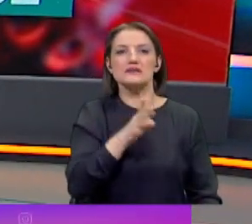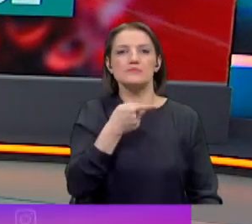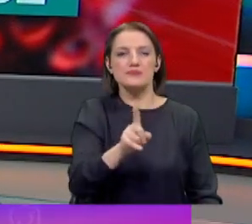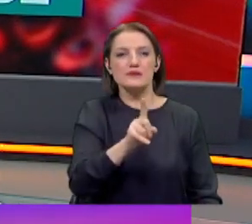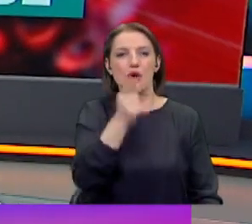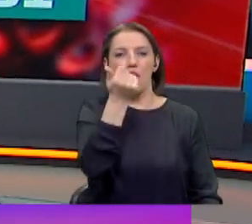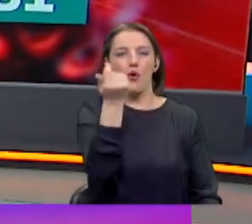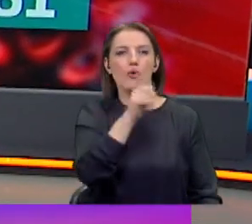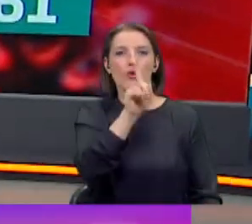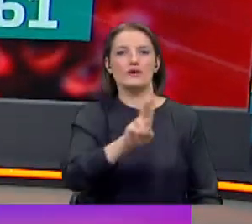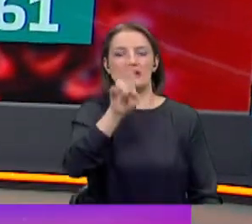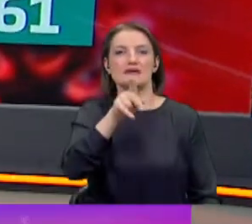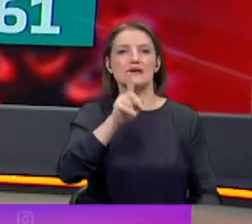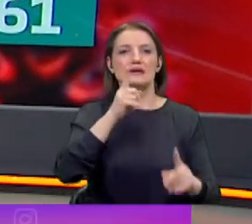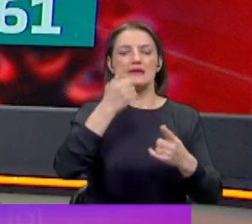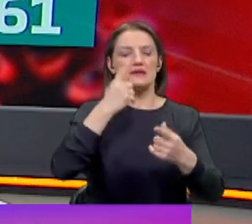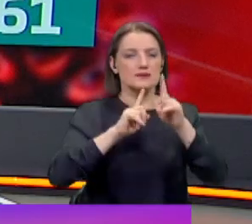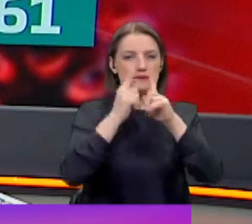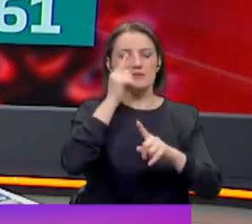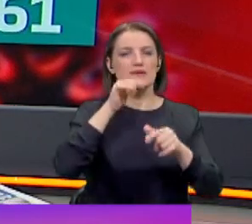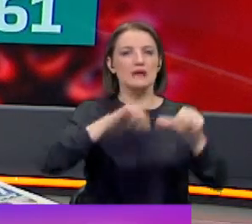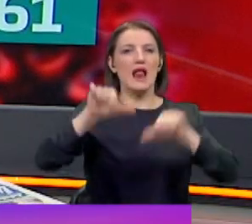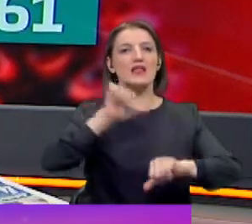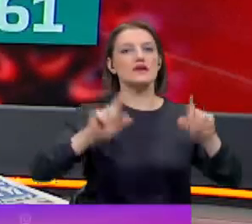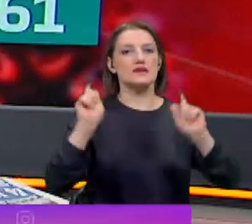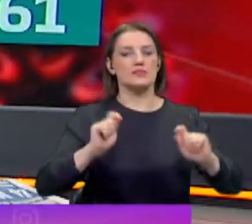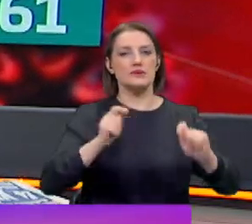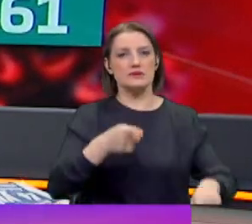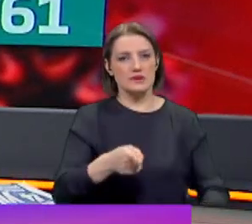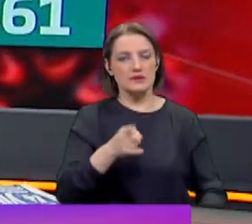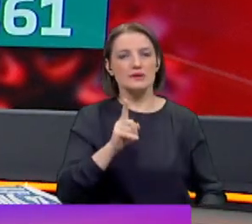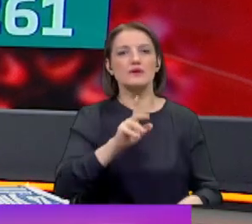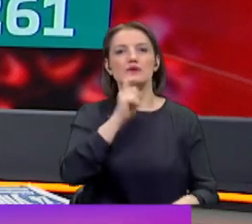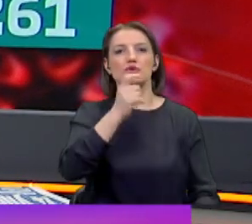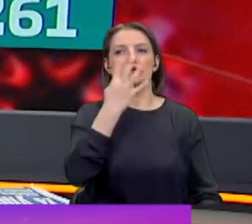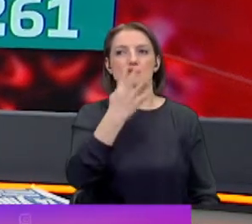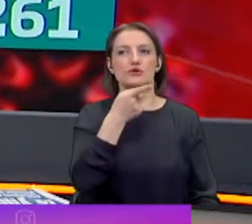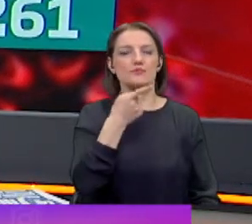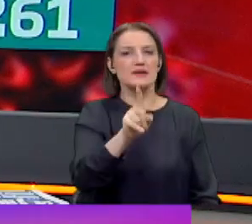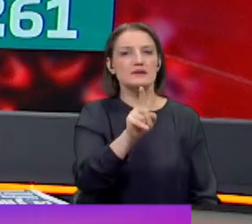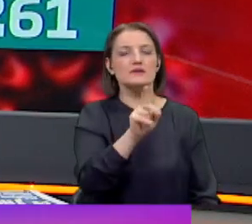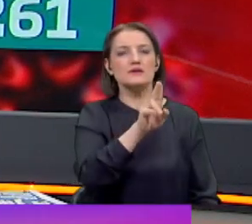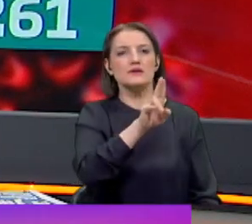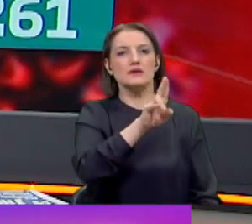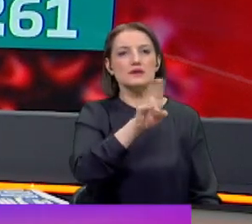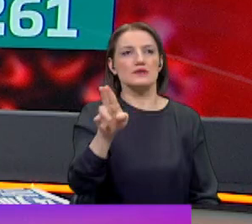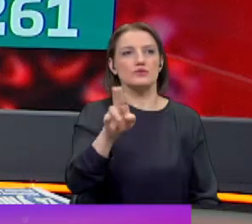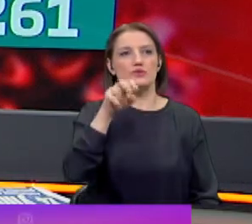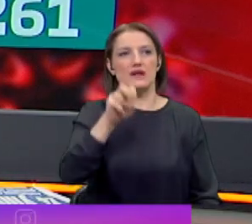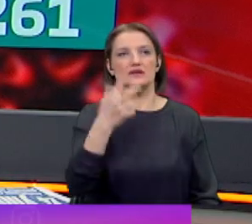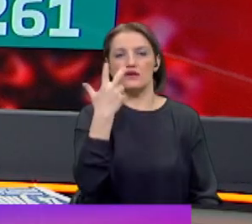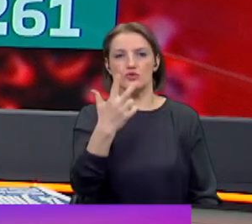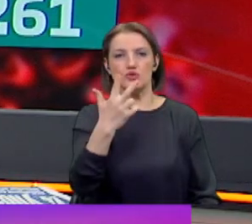17 test yapıldı vaka sayısı rekor seviyede ve 100.000 sınırında 94 bin 783 vaka tespit